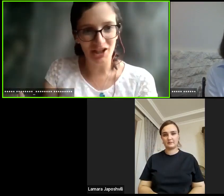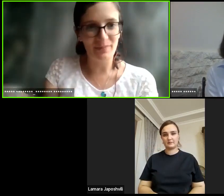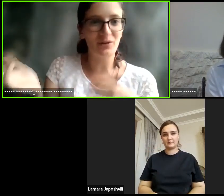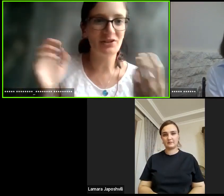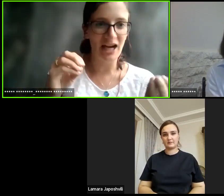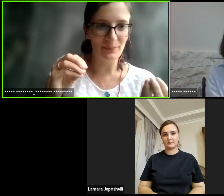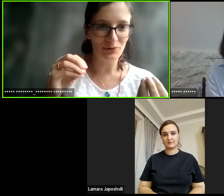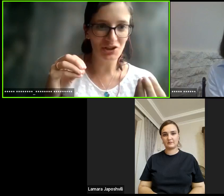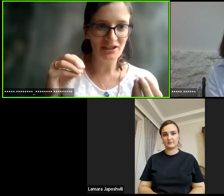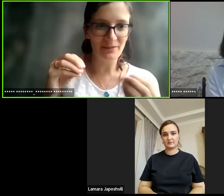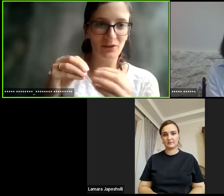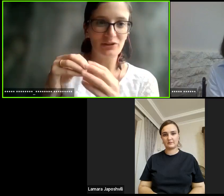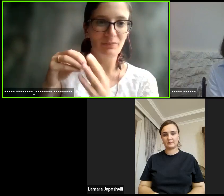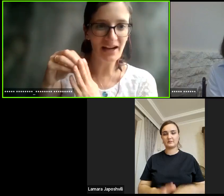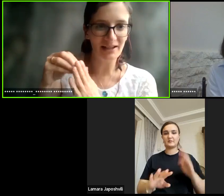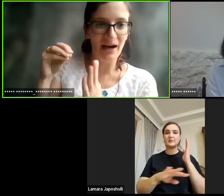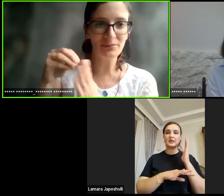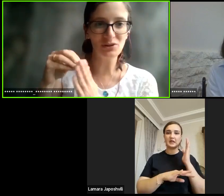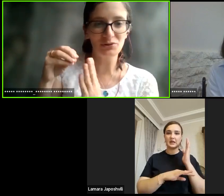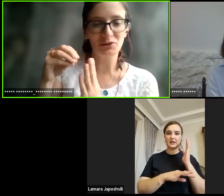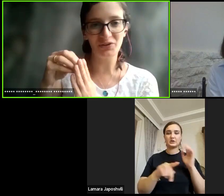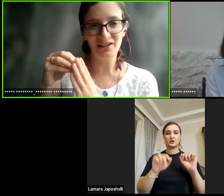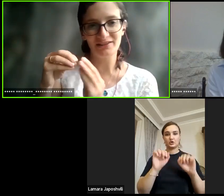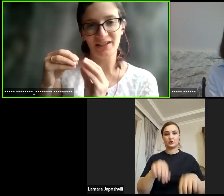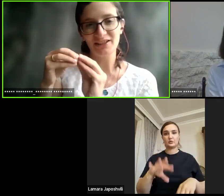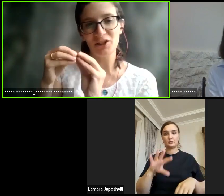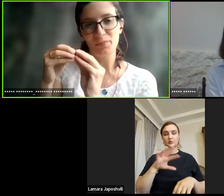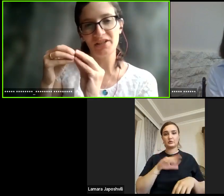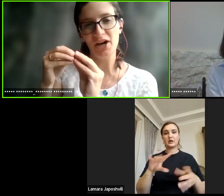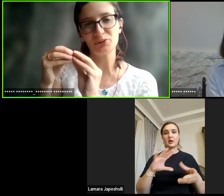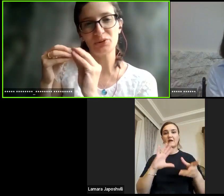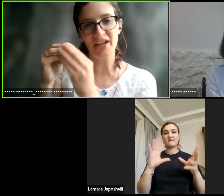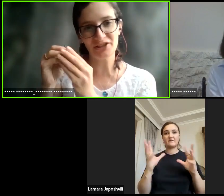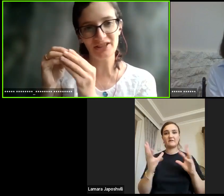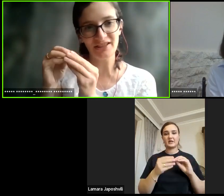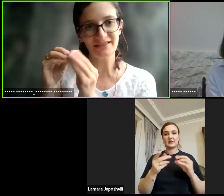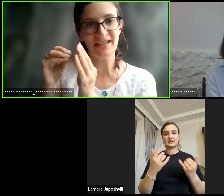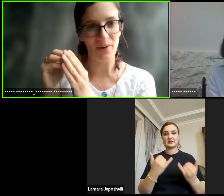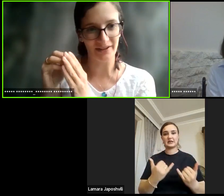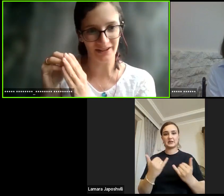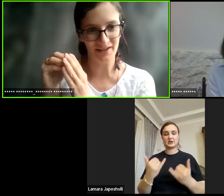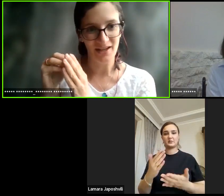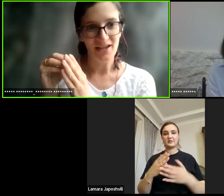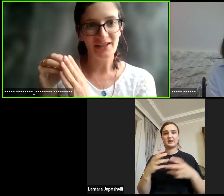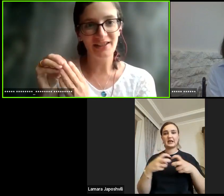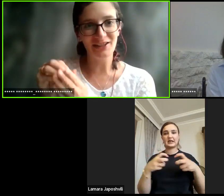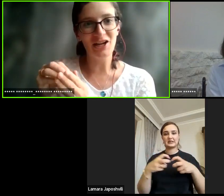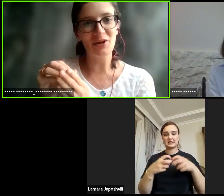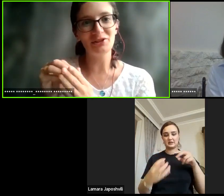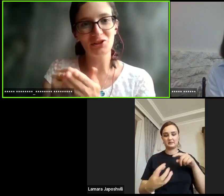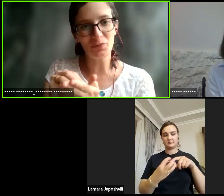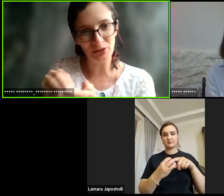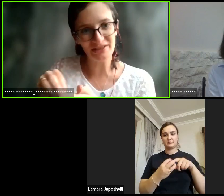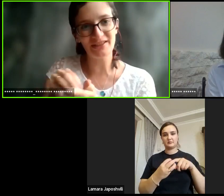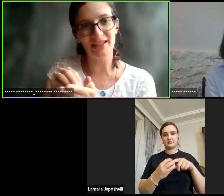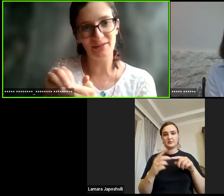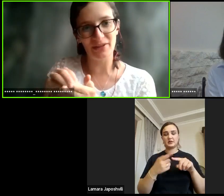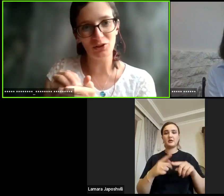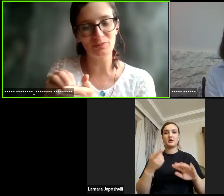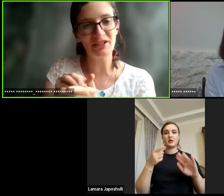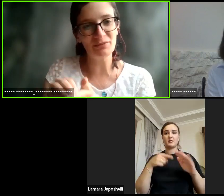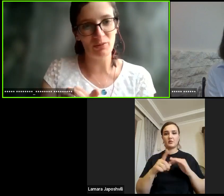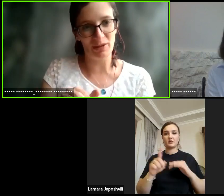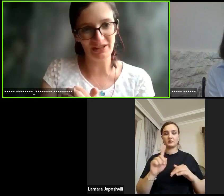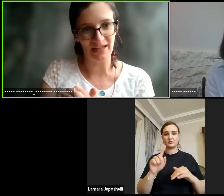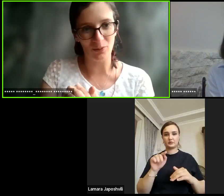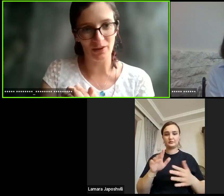ხის შეიძლება იყოს, კარბონი შეიძლება იყოს, მაგრამ აბსოლუტურად ყველას დღესდღეობით აქვს რეზინის თავაკი. იქიდან გამომდინარე, რომ მოსრიალება